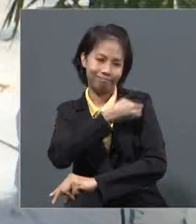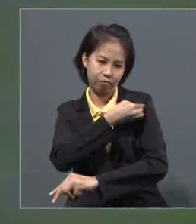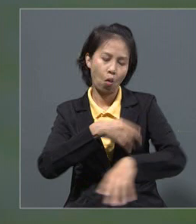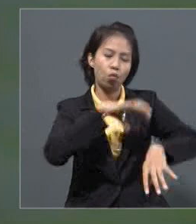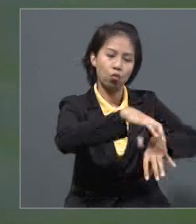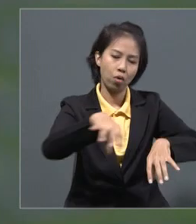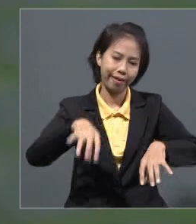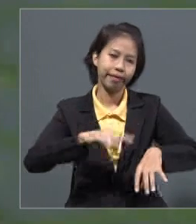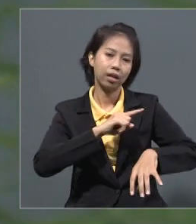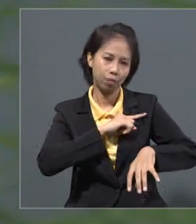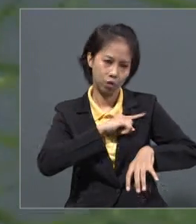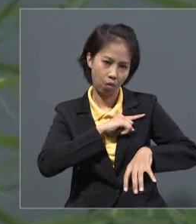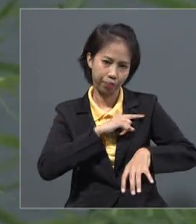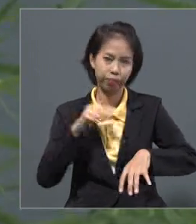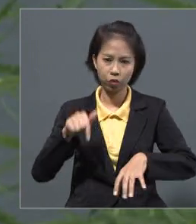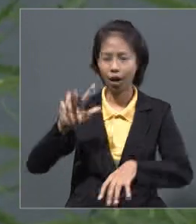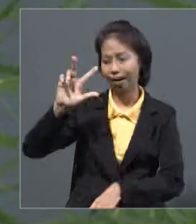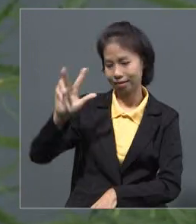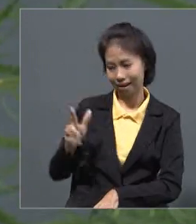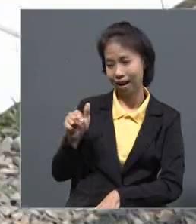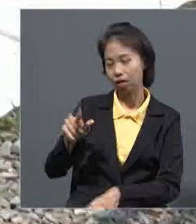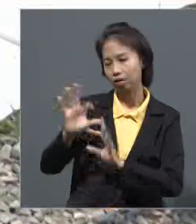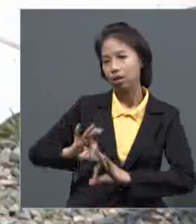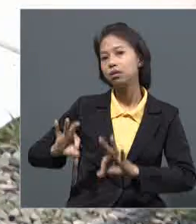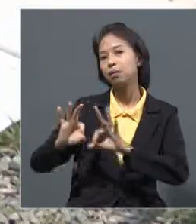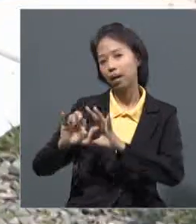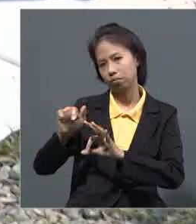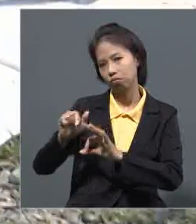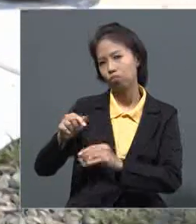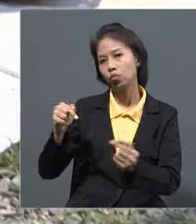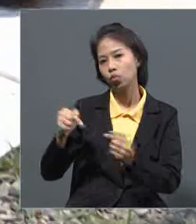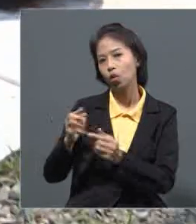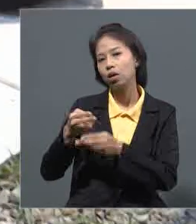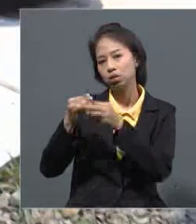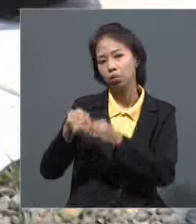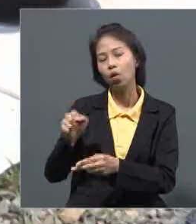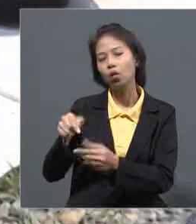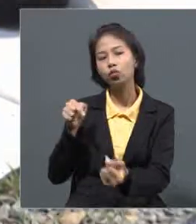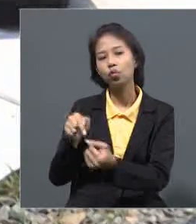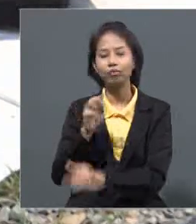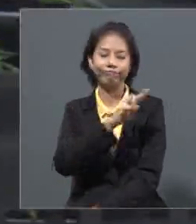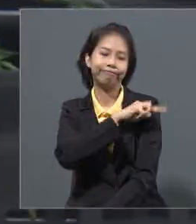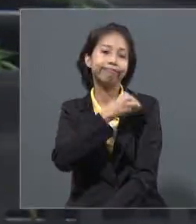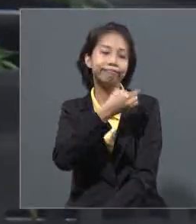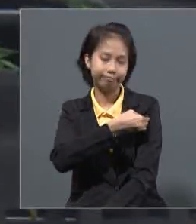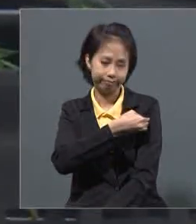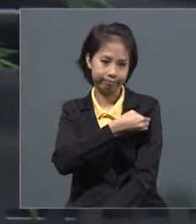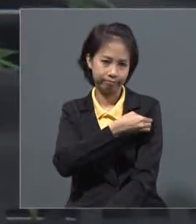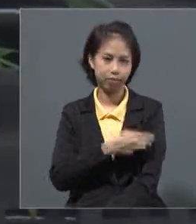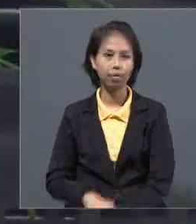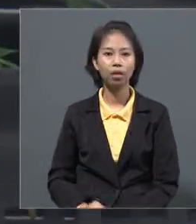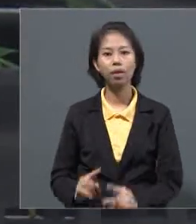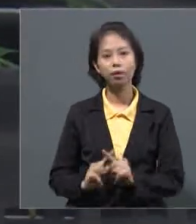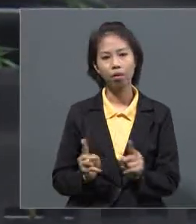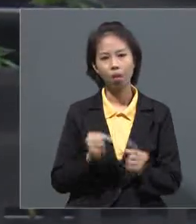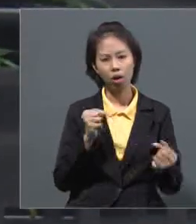แล้วที่การใช้กัญชาต้องอยู่ในการควบคุมและมุ่งเน้นเพื่องานทางด้านการแพทย์ส่วนนโยบาย Entertainment